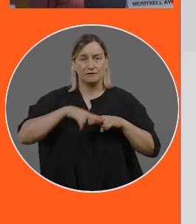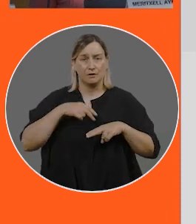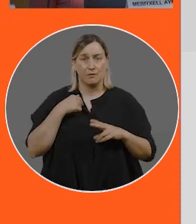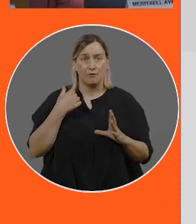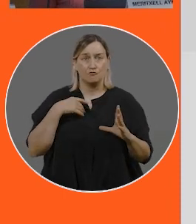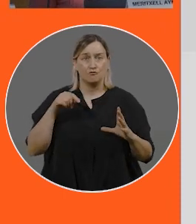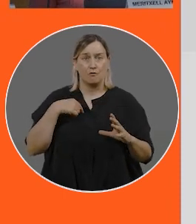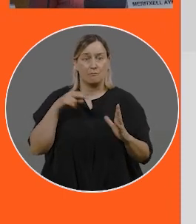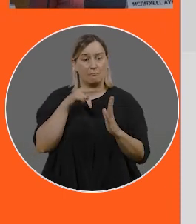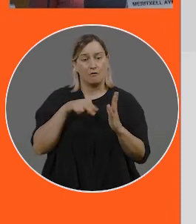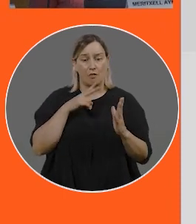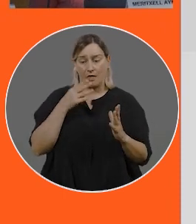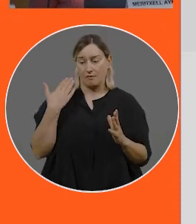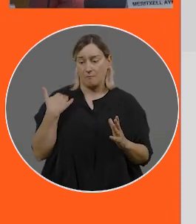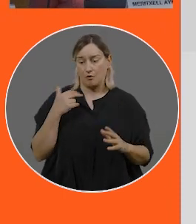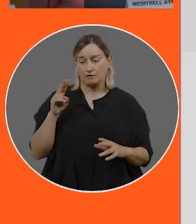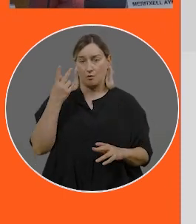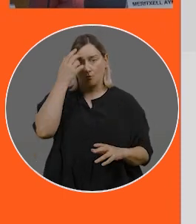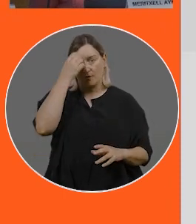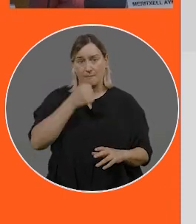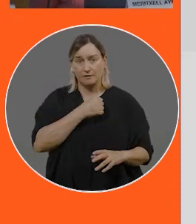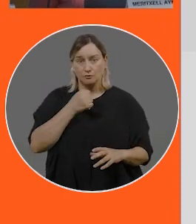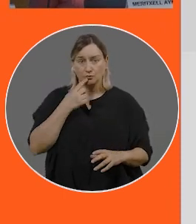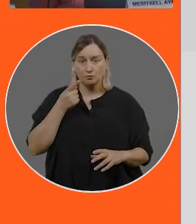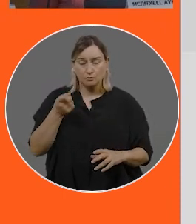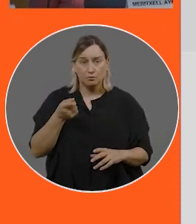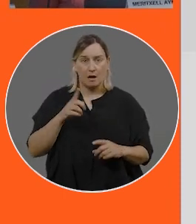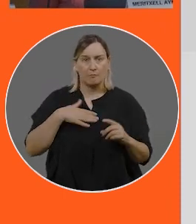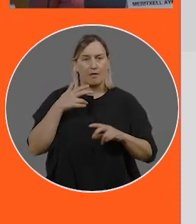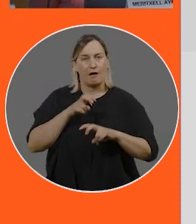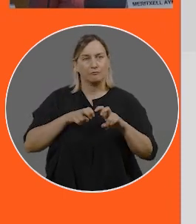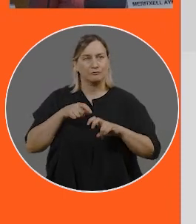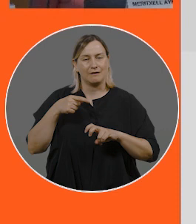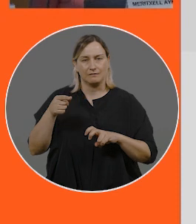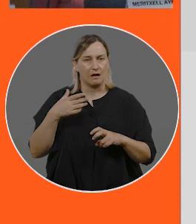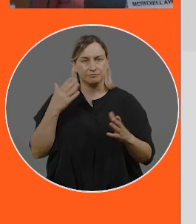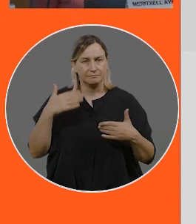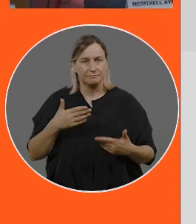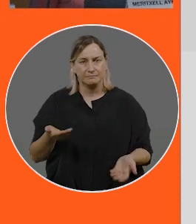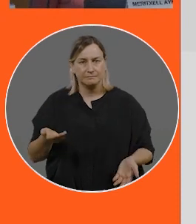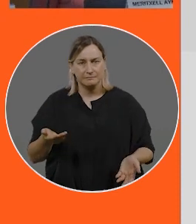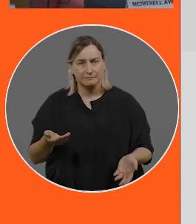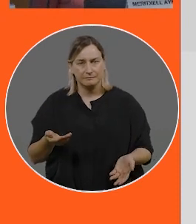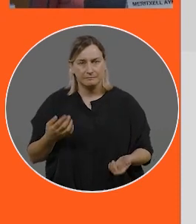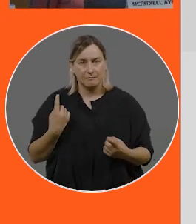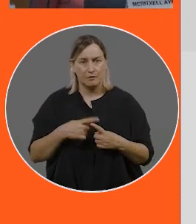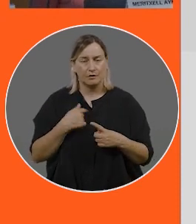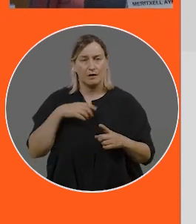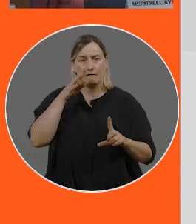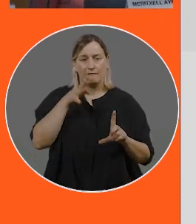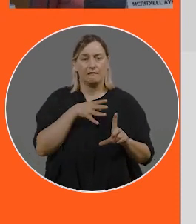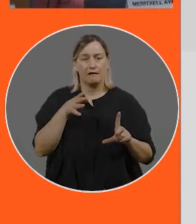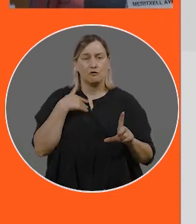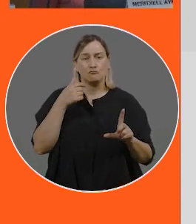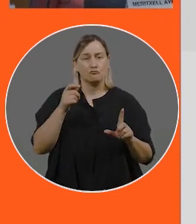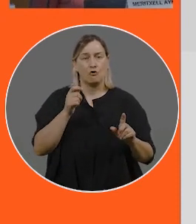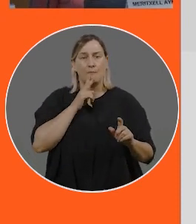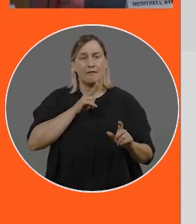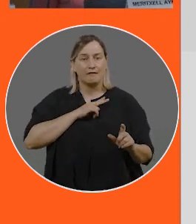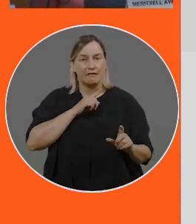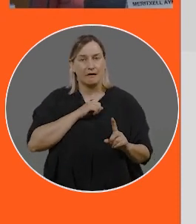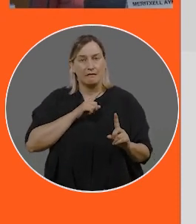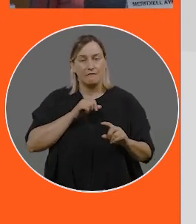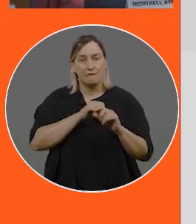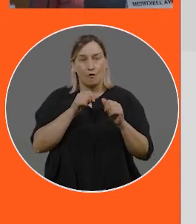poc va ser la segona Pasqua, podria haver-la buscat, però no la puc buscar perquè ni és una taula marcada ni tampoc puc veure